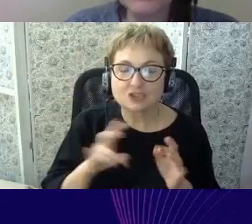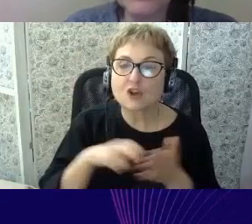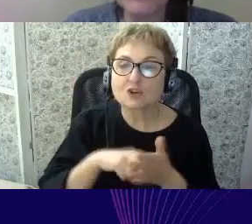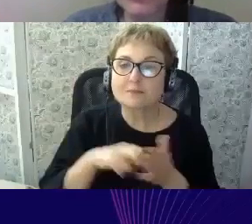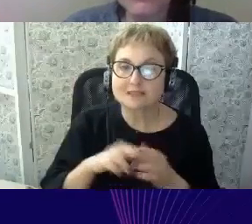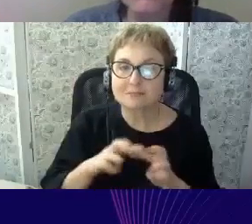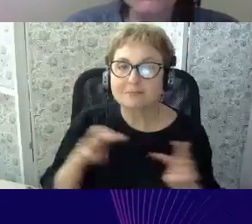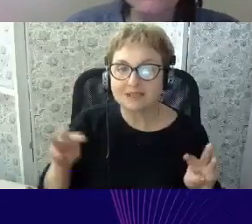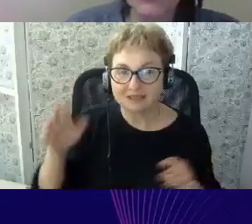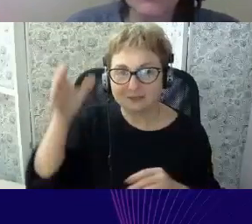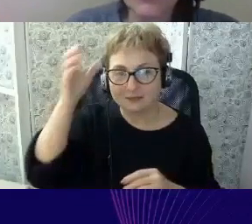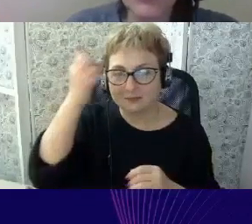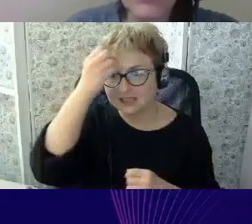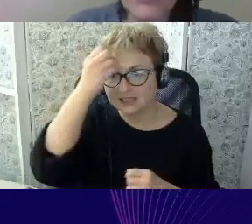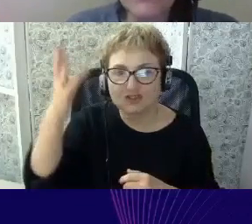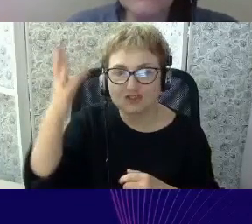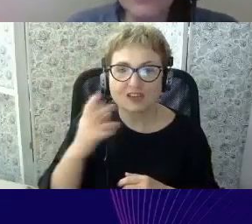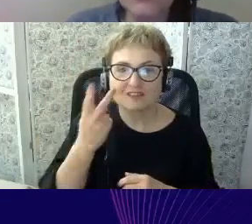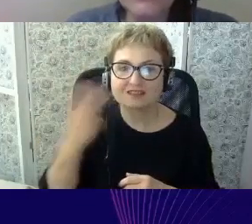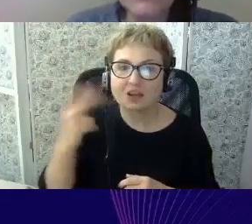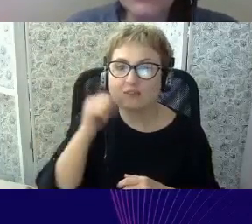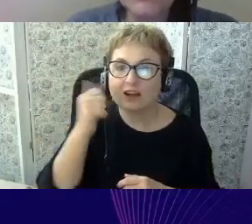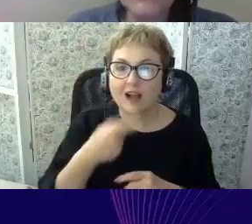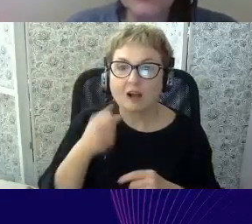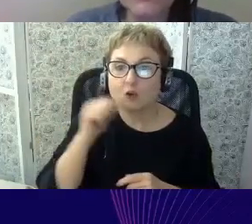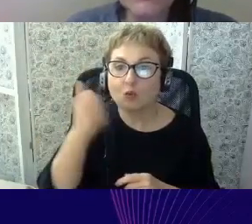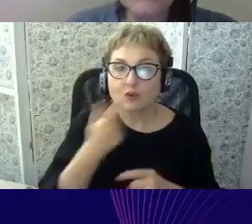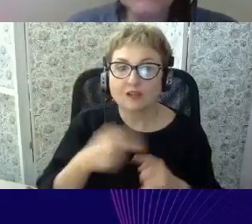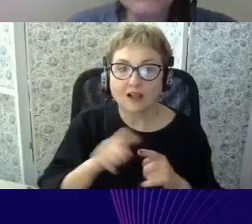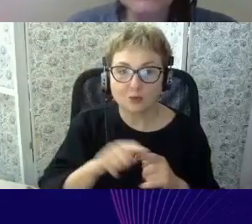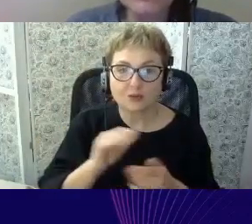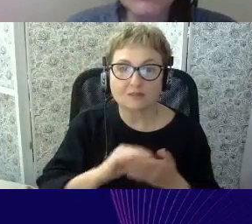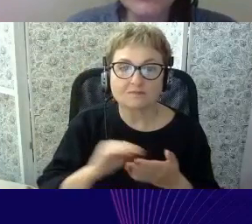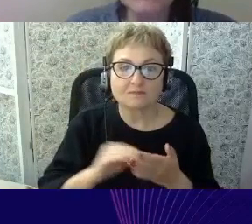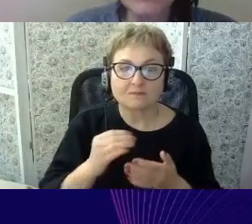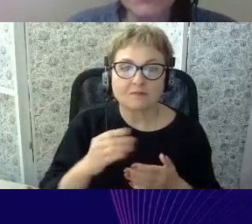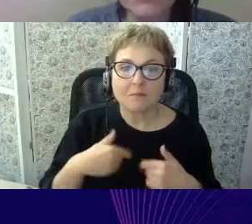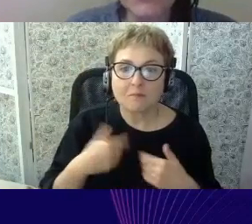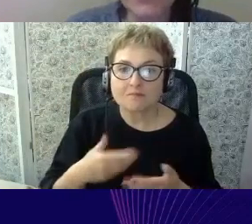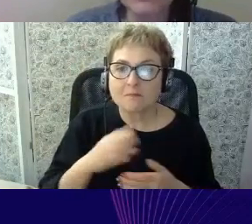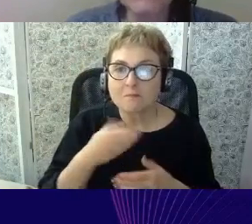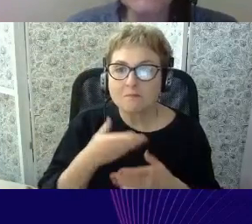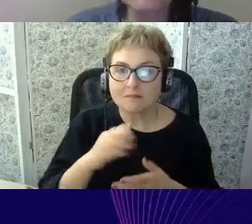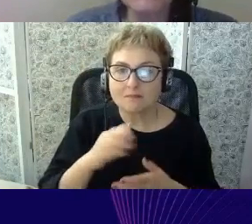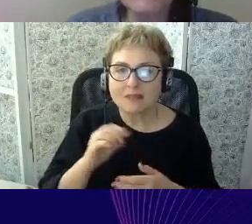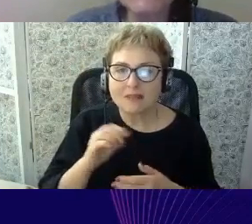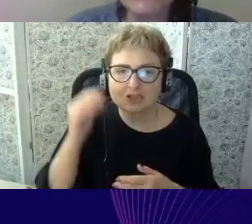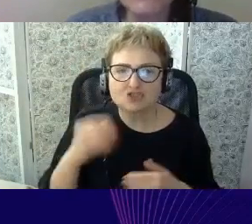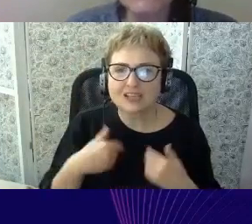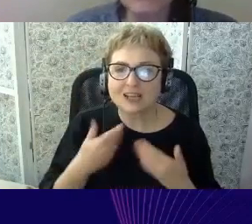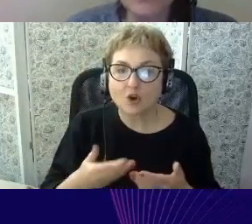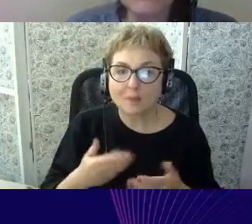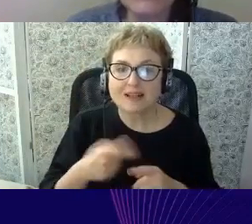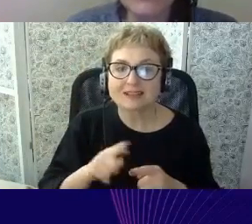письмо Минпросвещения 2022 года, которое содержит в своем составе методические рекомендации. И вот эти рекомендации